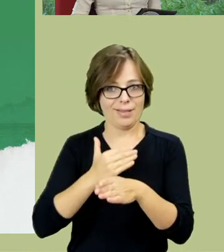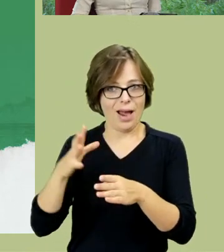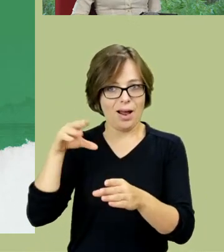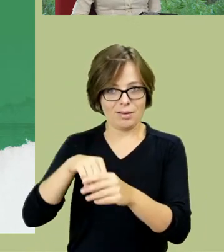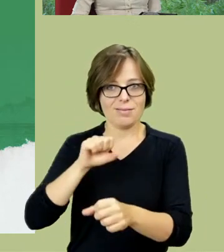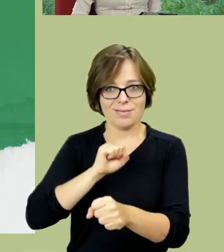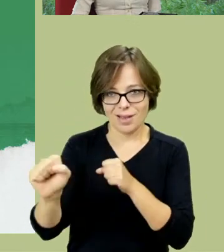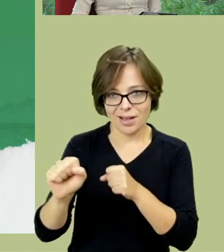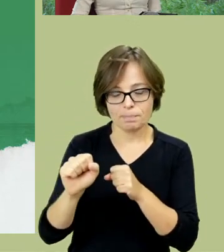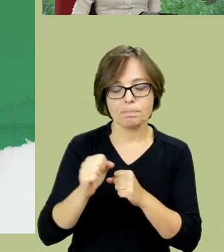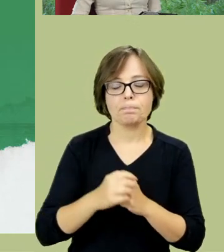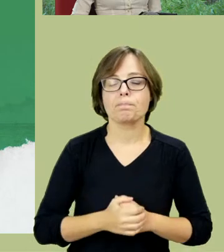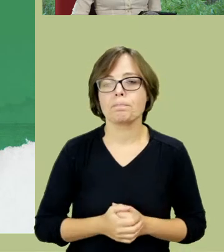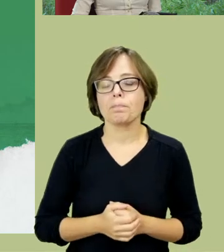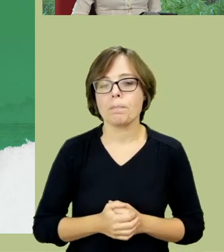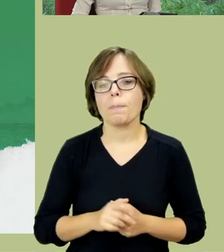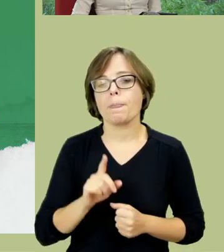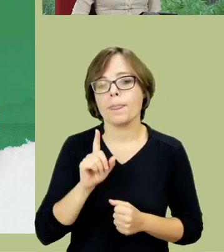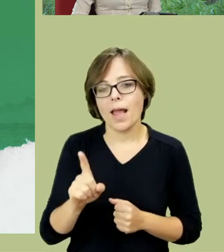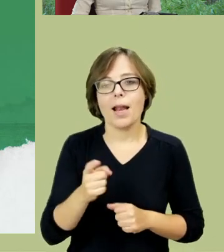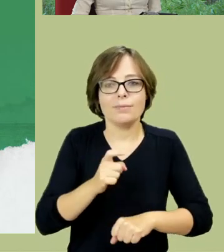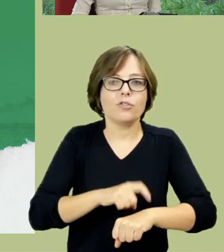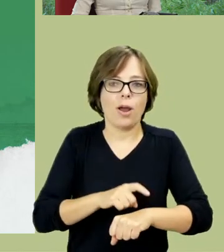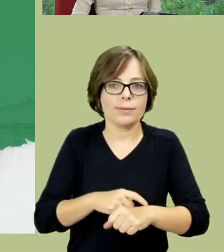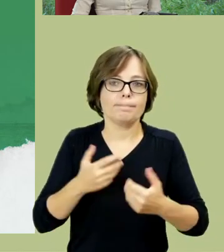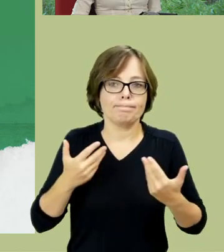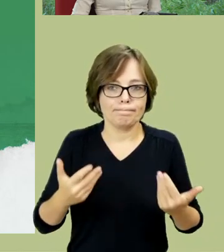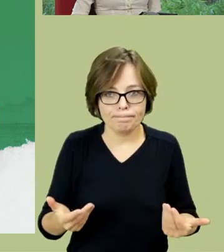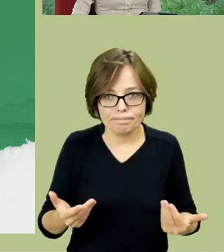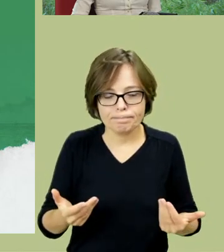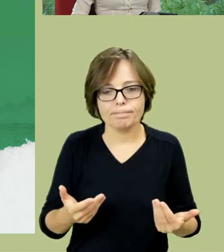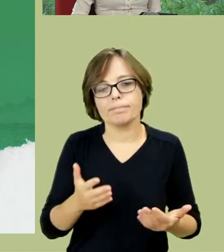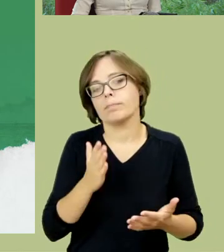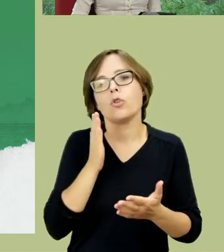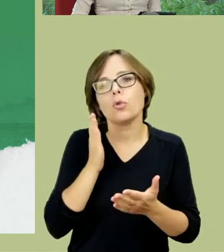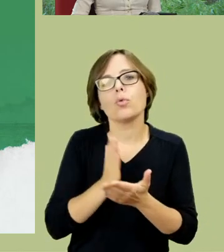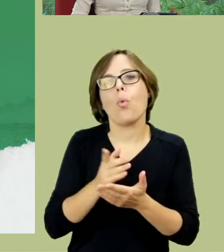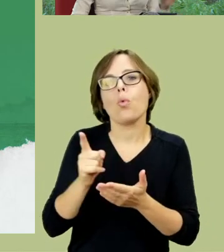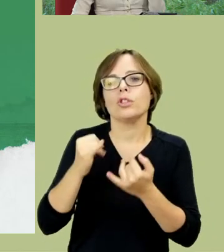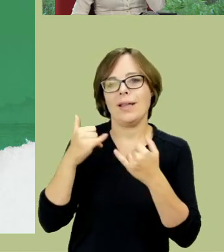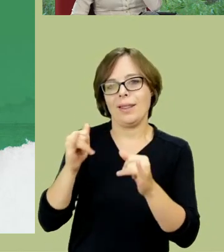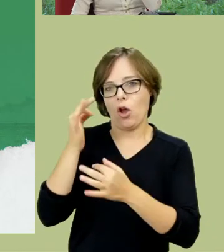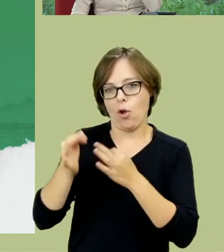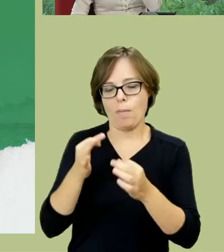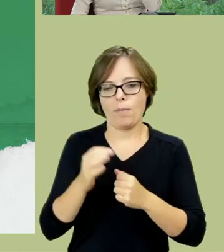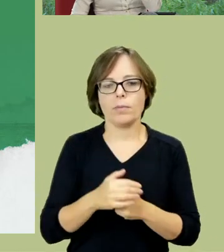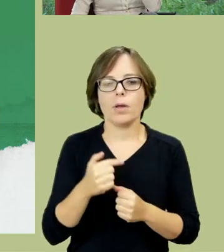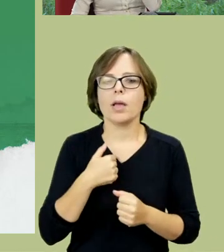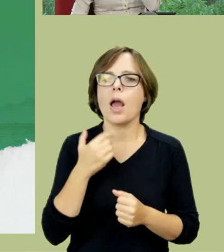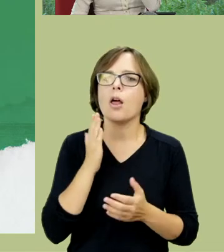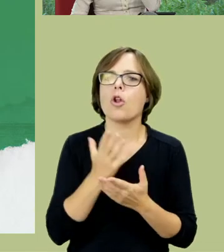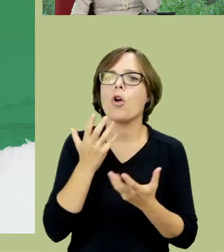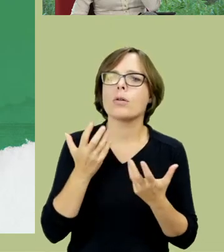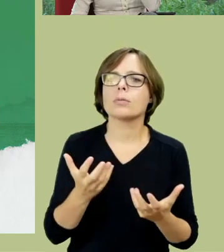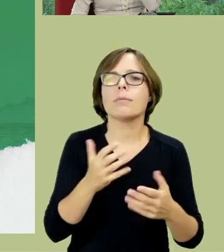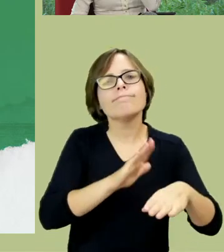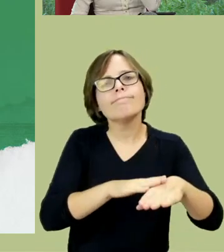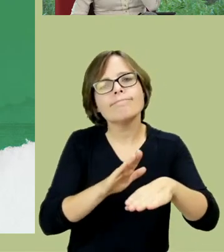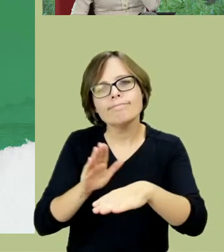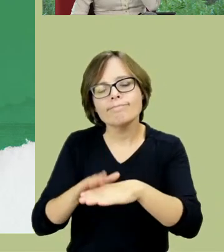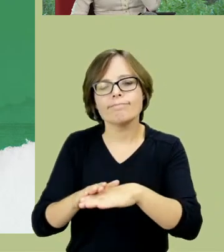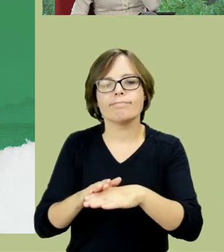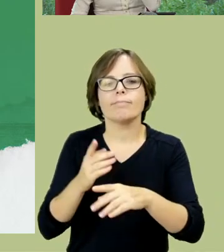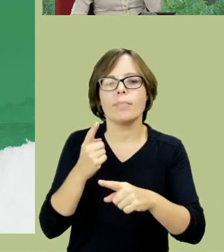ale tyle mamy czasu i to jest już trochę inna opowieść. Chcę Państwa jeszcze tylko zachęcić na moment do